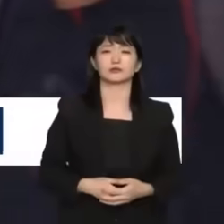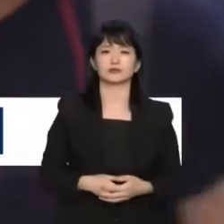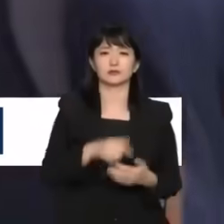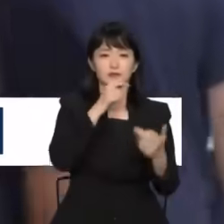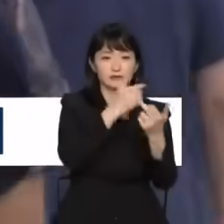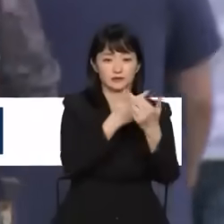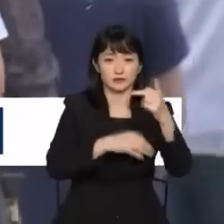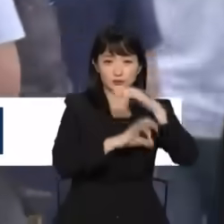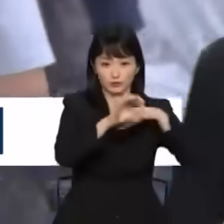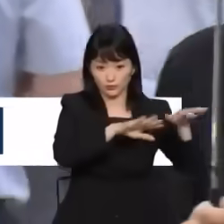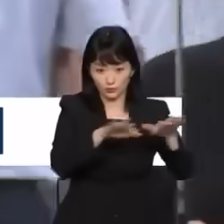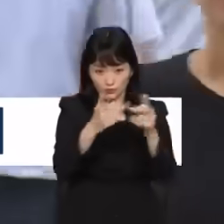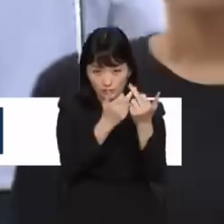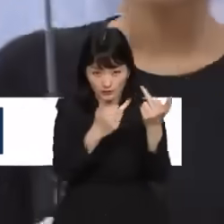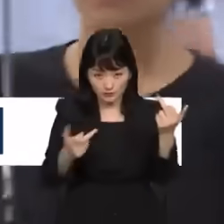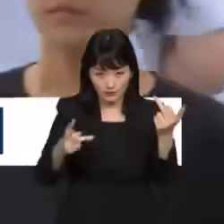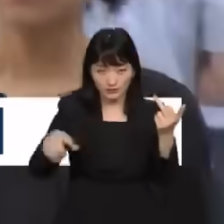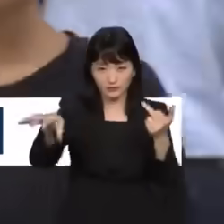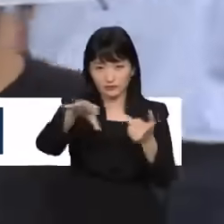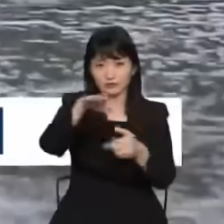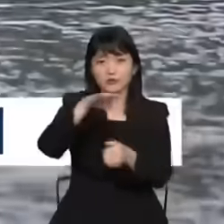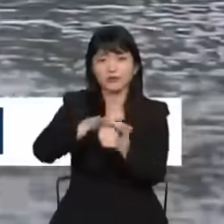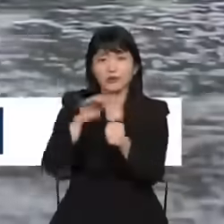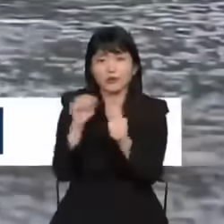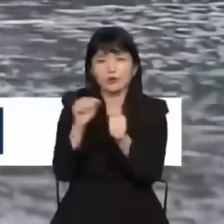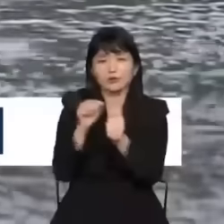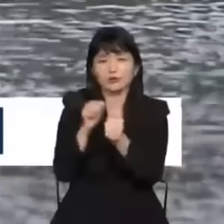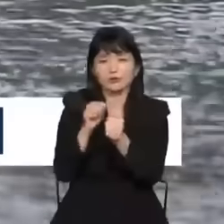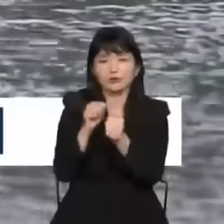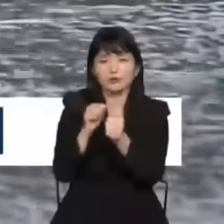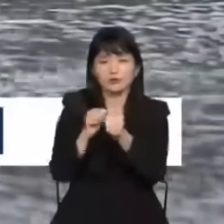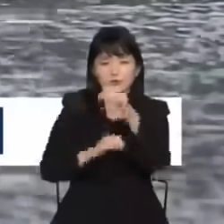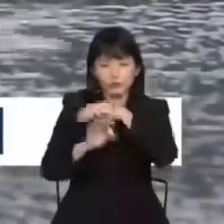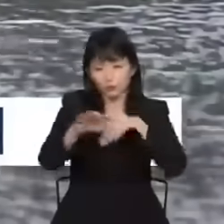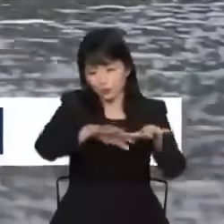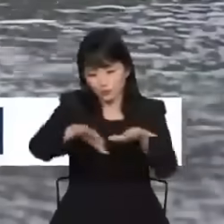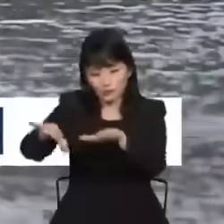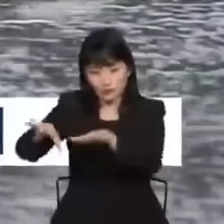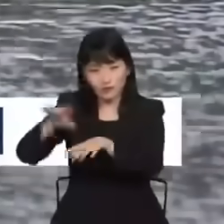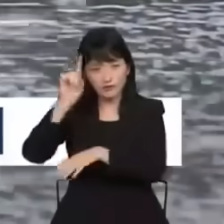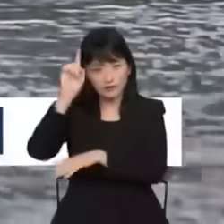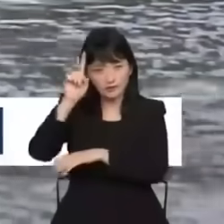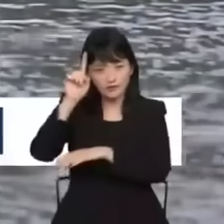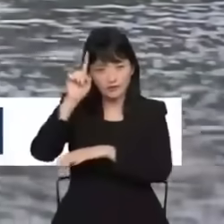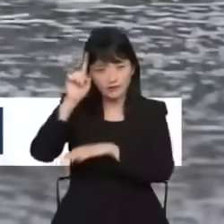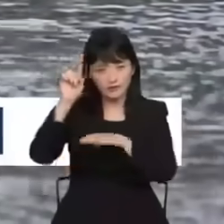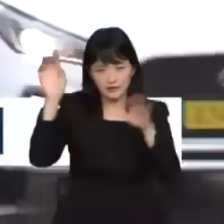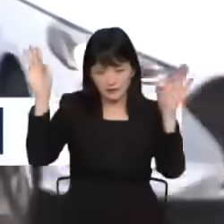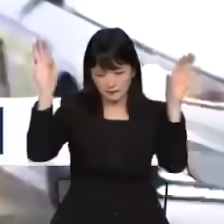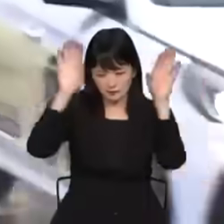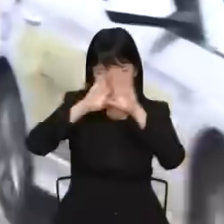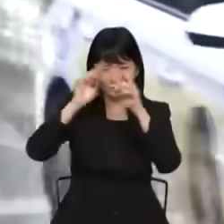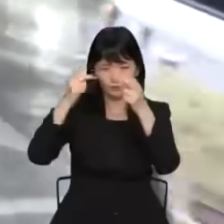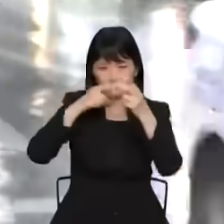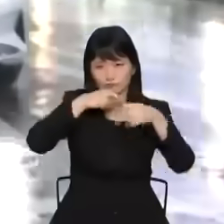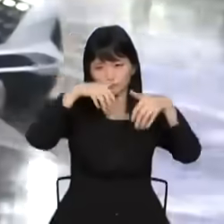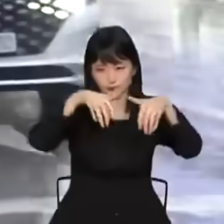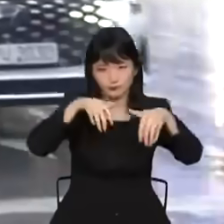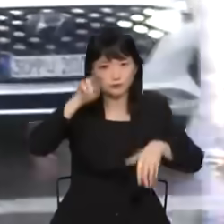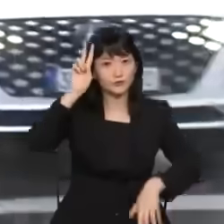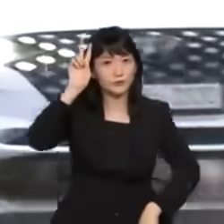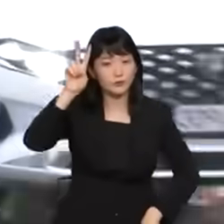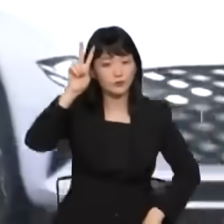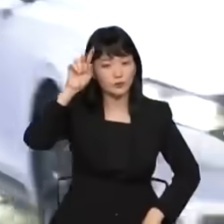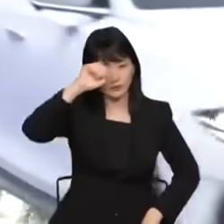강원 동해안 산지와 경북 북부 동해안에는 내일 자정까지도 비가 내리겠습니다. 또 모레 새벽까지